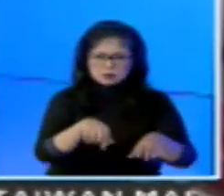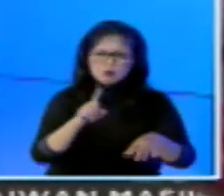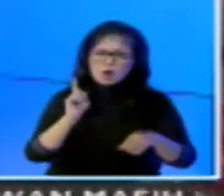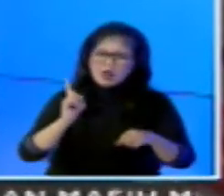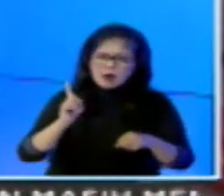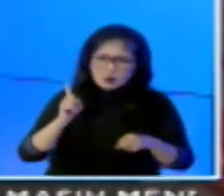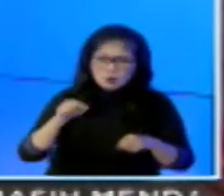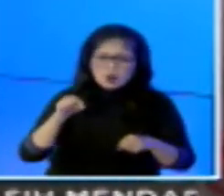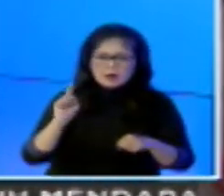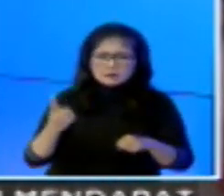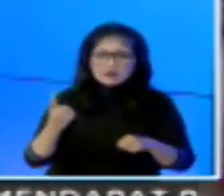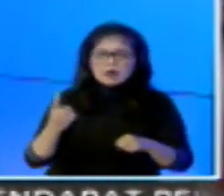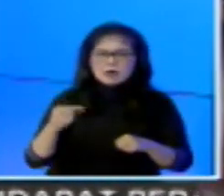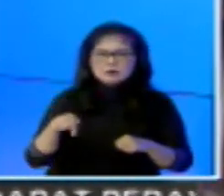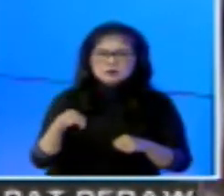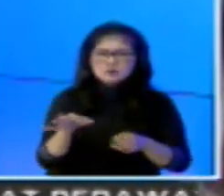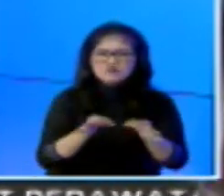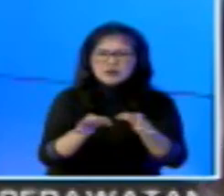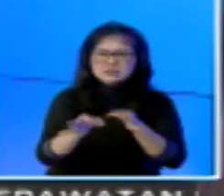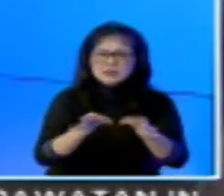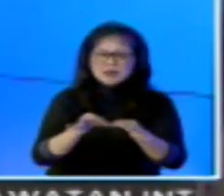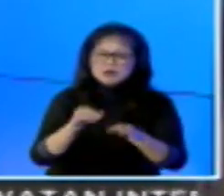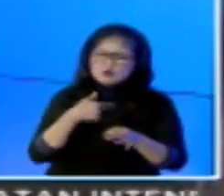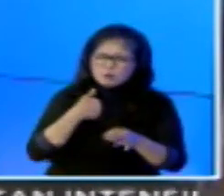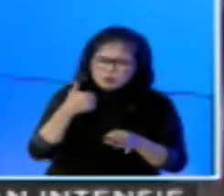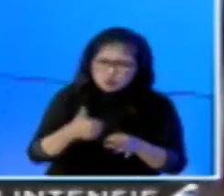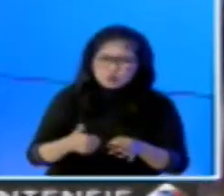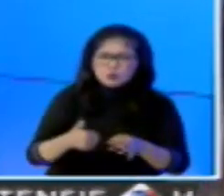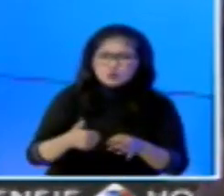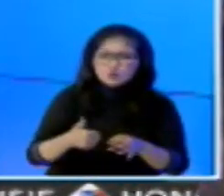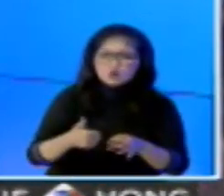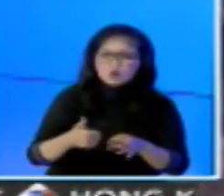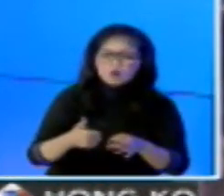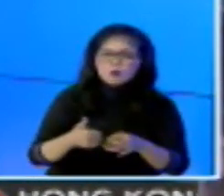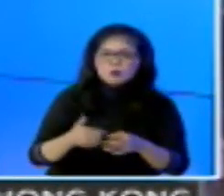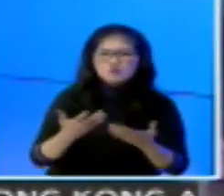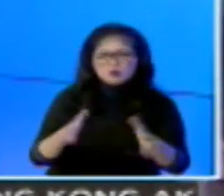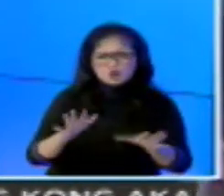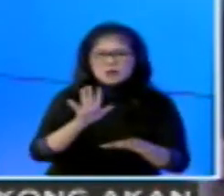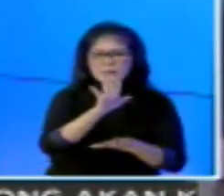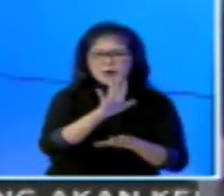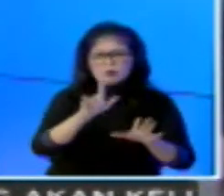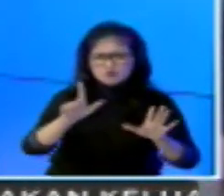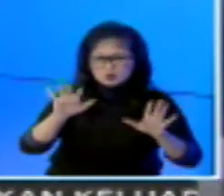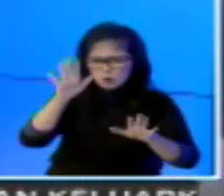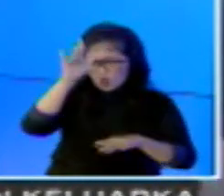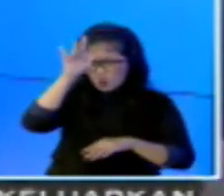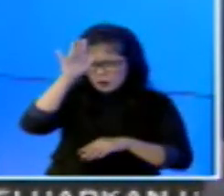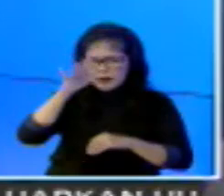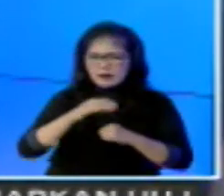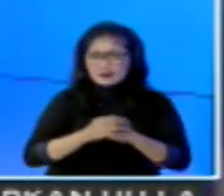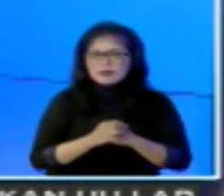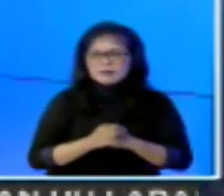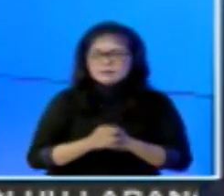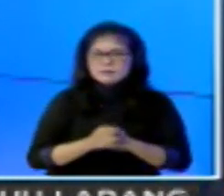mampu membutuhkan fasilitasi, yang turun di sini ini sekitar 54 orang. Ada beberapa